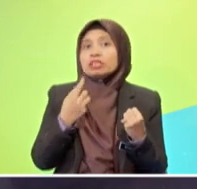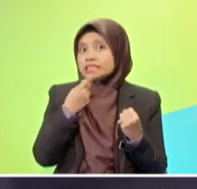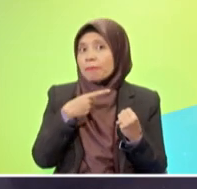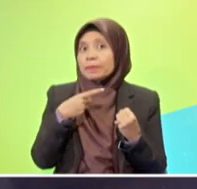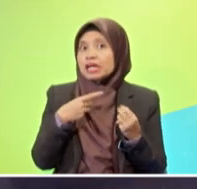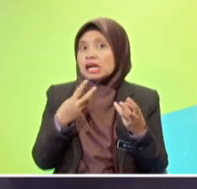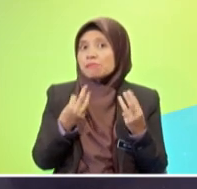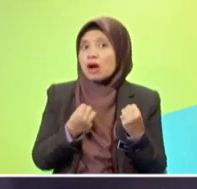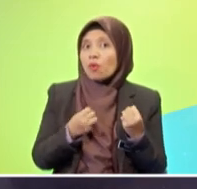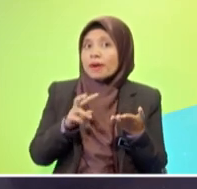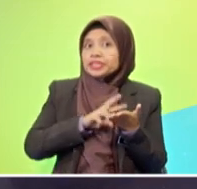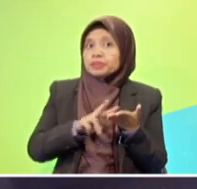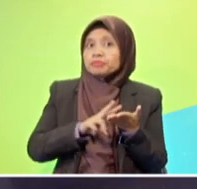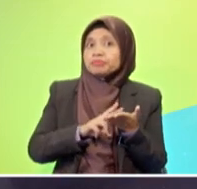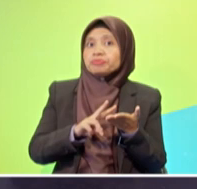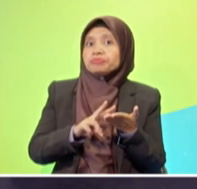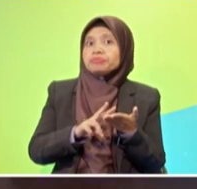mencoba untuk membaca